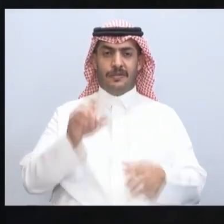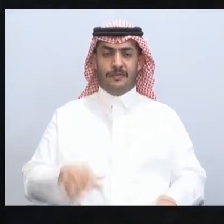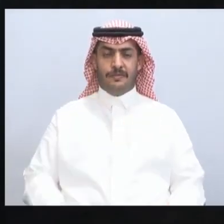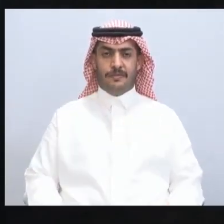الله